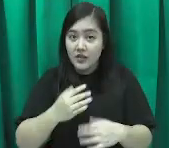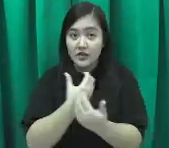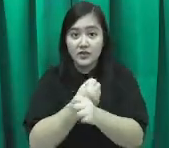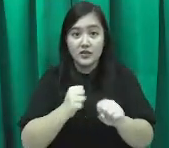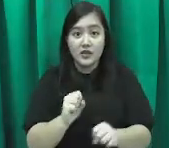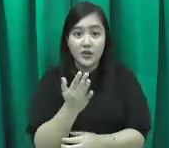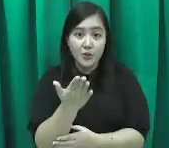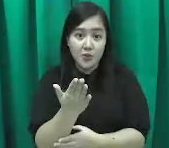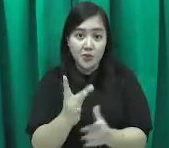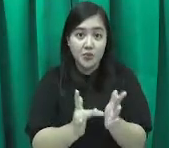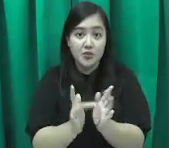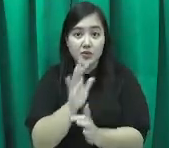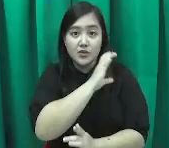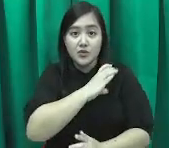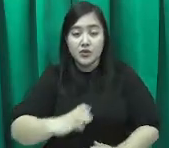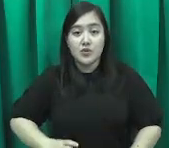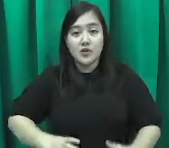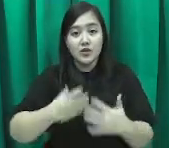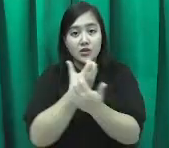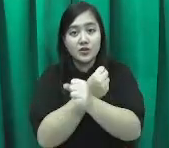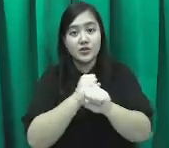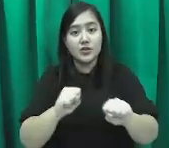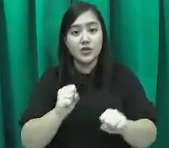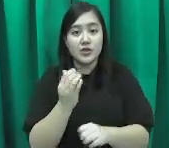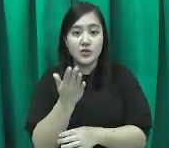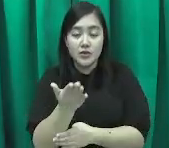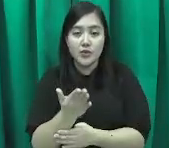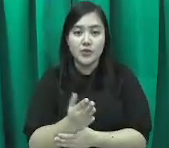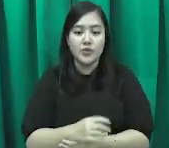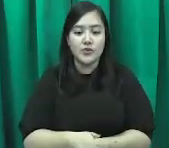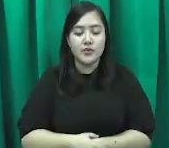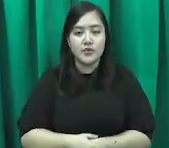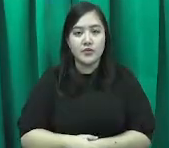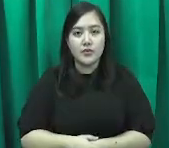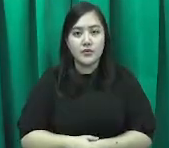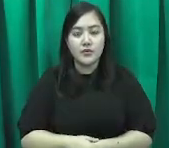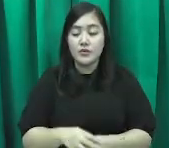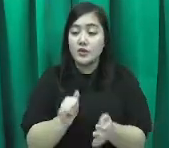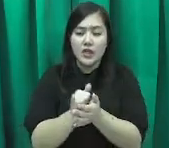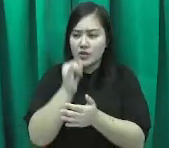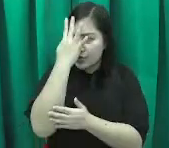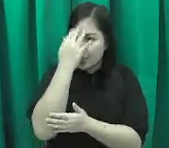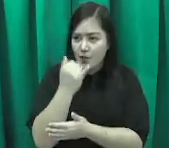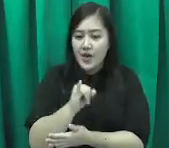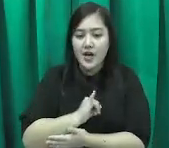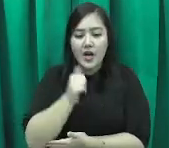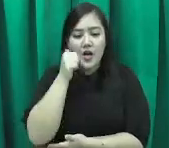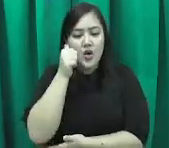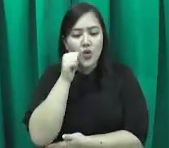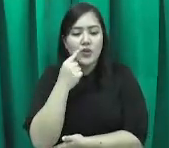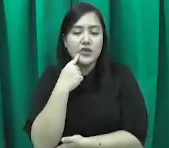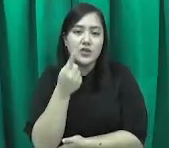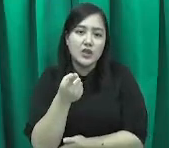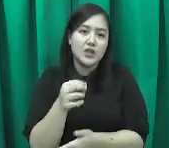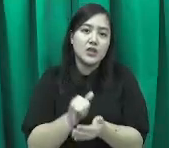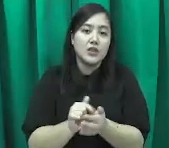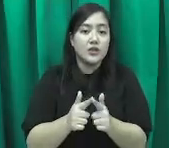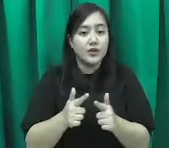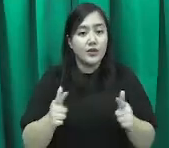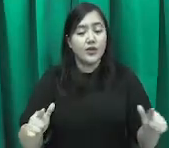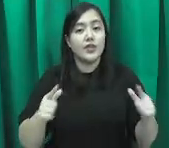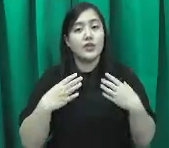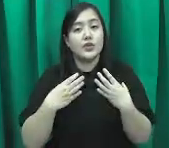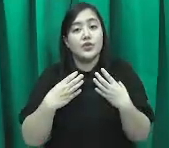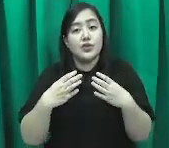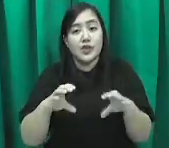ko parati dito na malaking pribilehyo na nandito kami ngayon kasi wala kami dito ngayon kung hindi sa Panginoon.